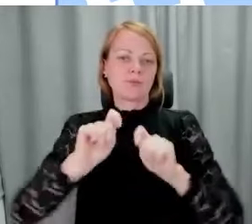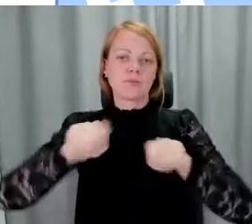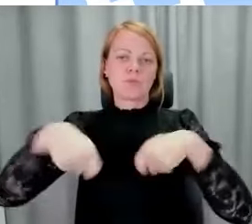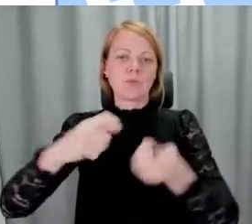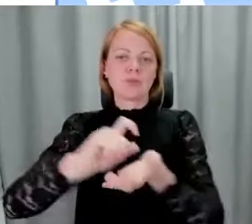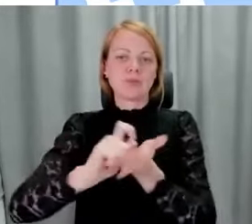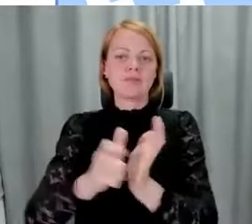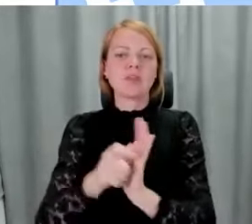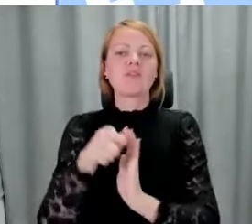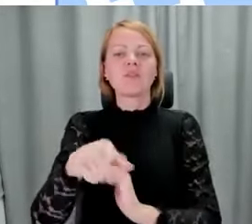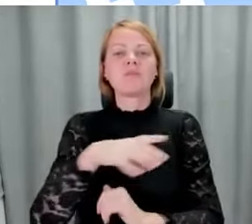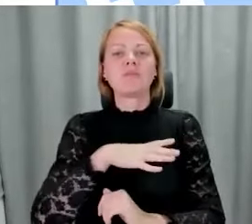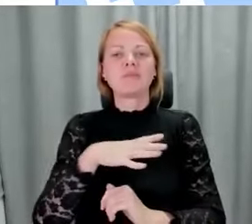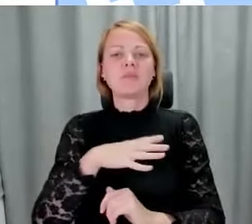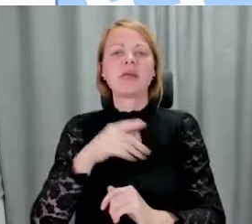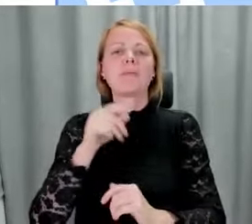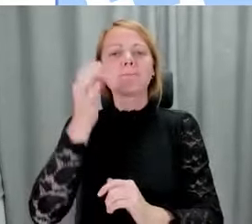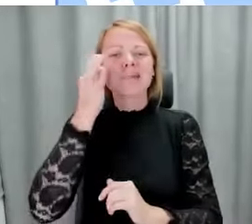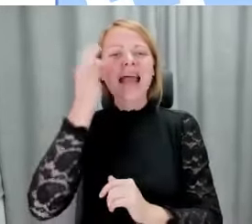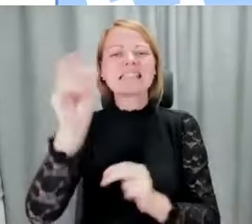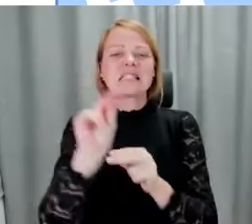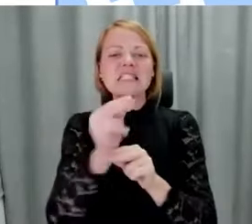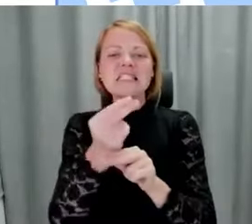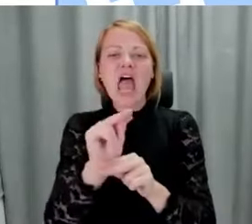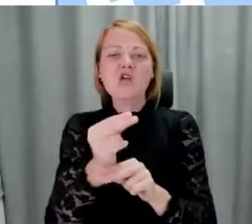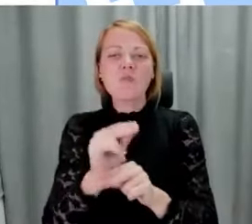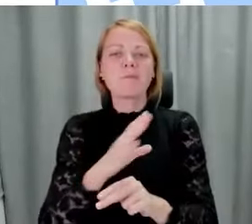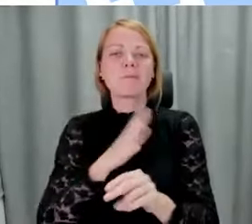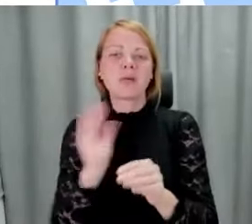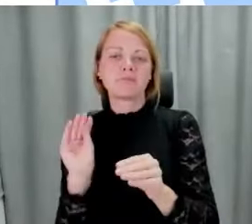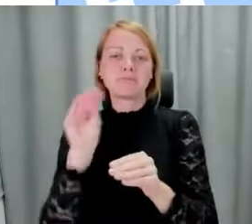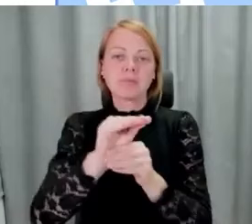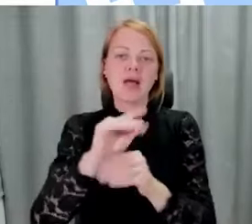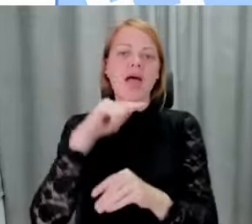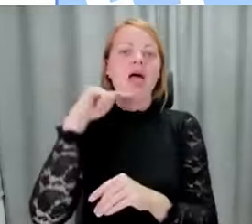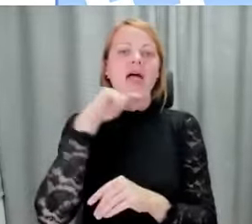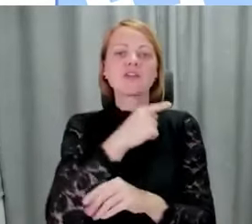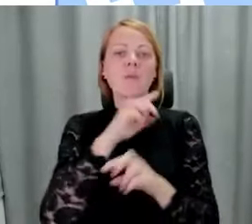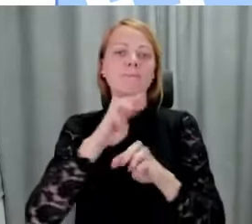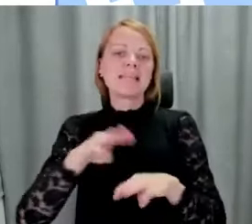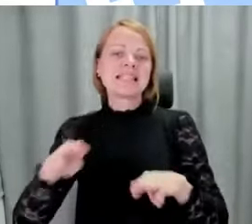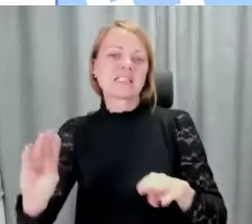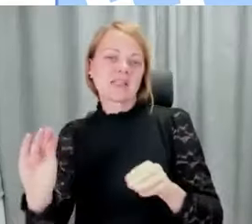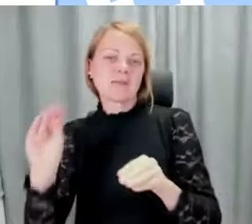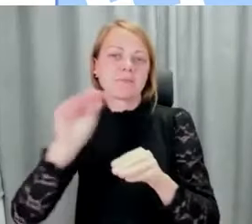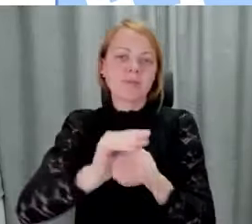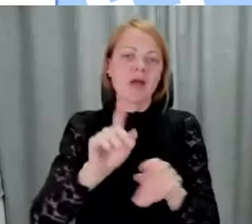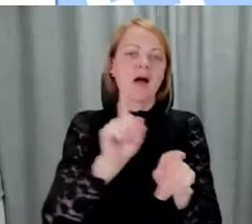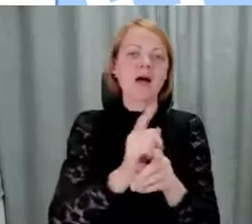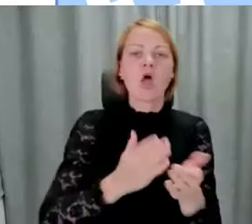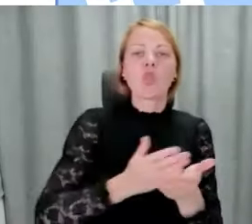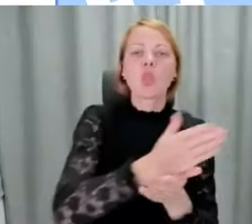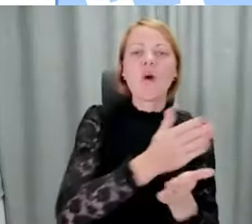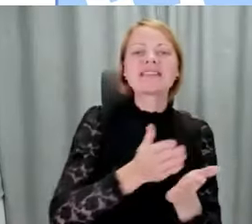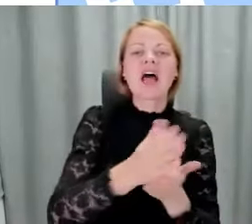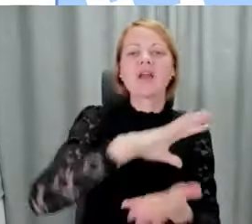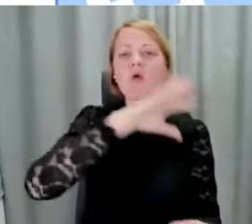bijuši vairāki precizējumi, gan kas ir nākuši gan no ekonomikas ministrijas, gan nākuši arī no nozares kopumā,